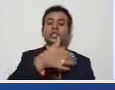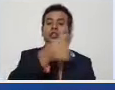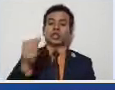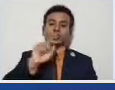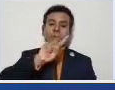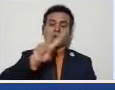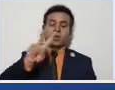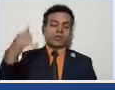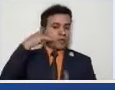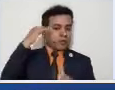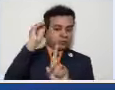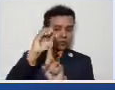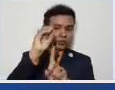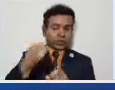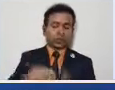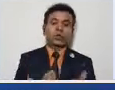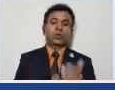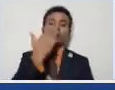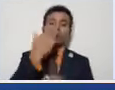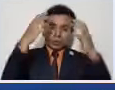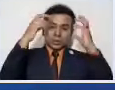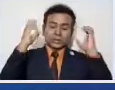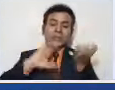70,221টি এবং এ পর্যন্ত